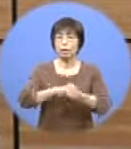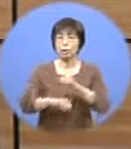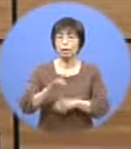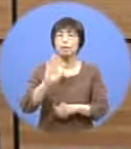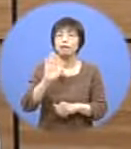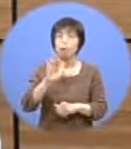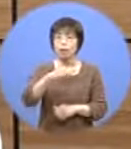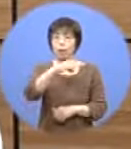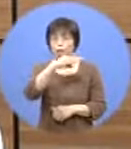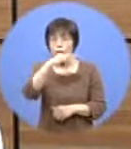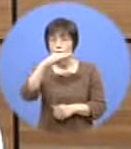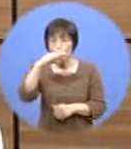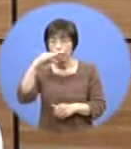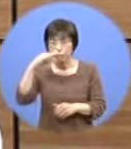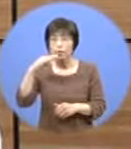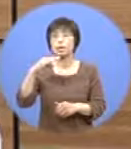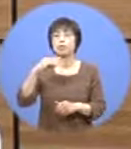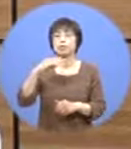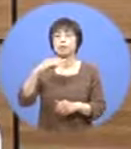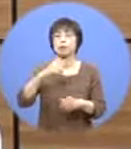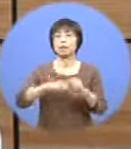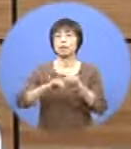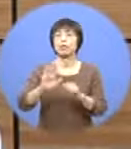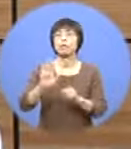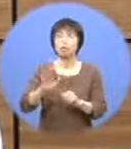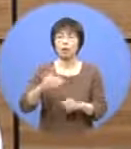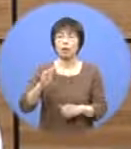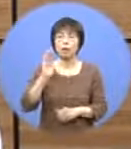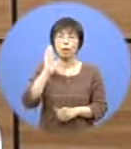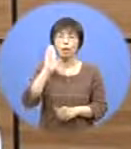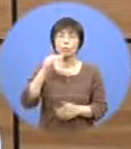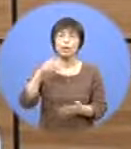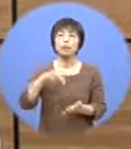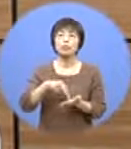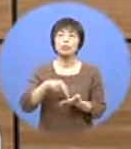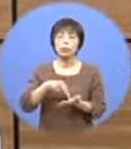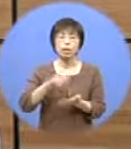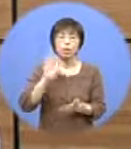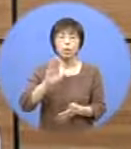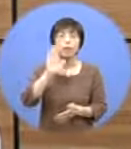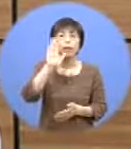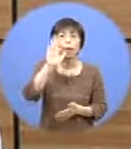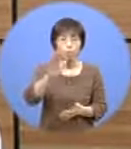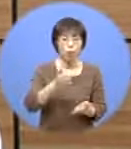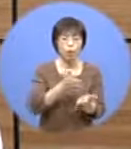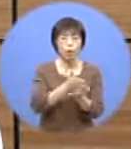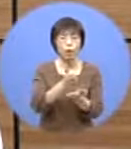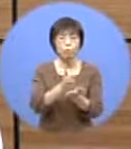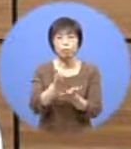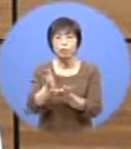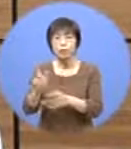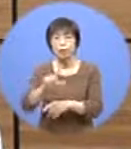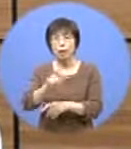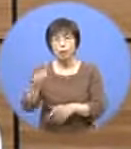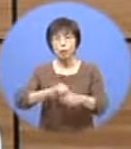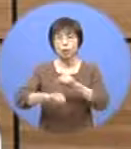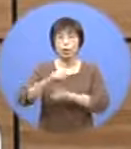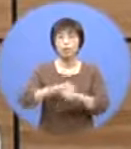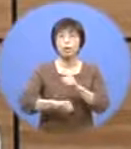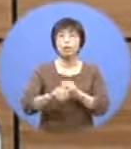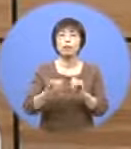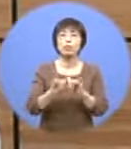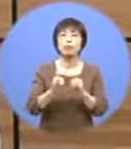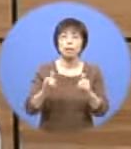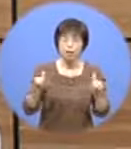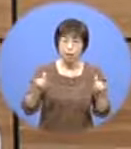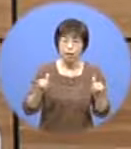素晴らしい功績を残されました。和歌山県としましては、引き続き 各分野において活躍されている方、それ